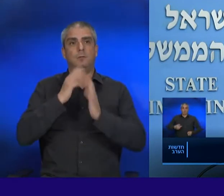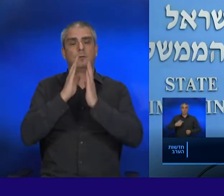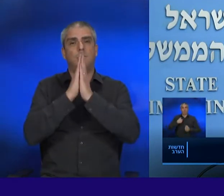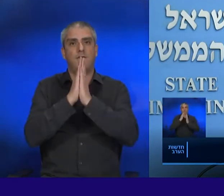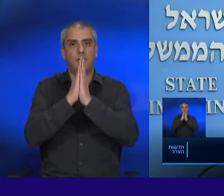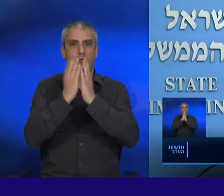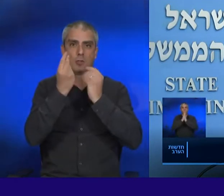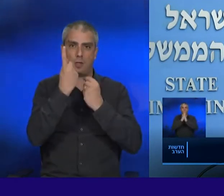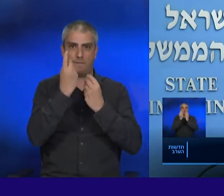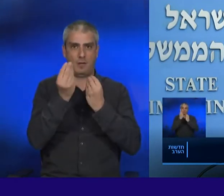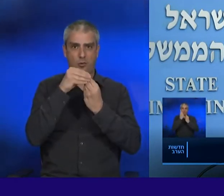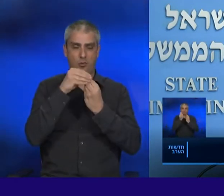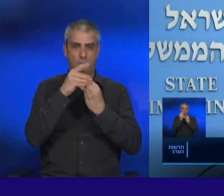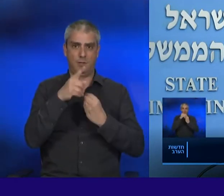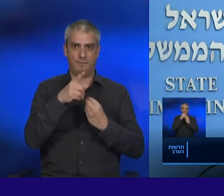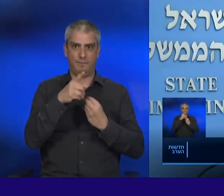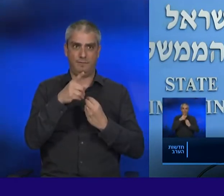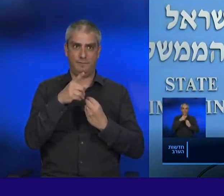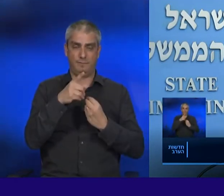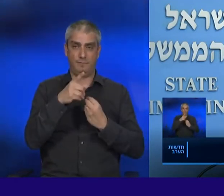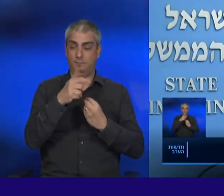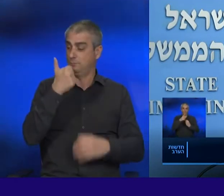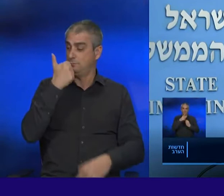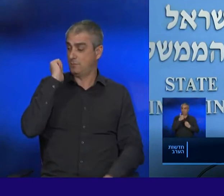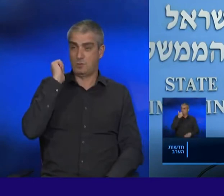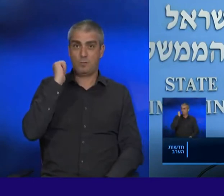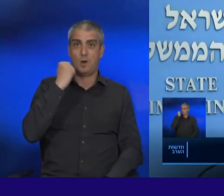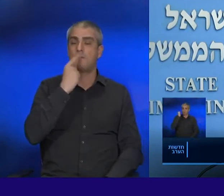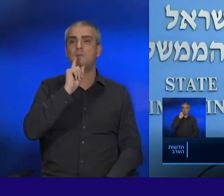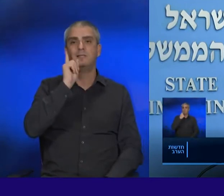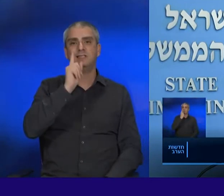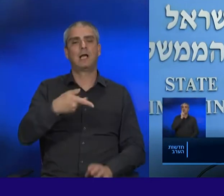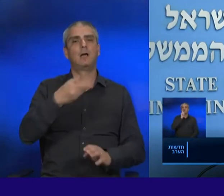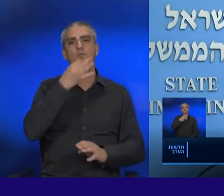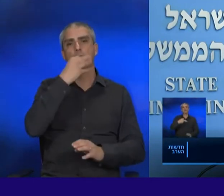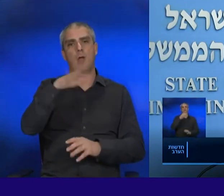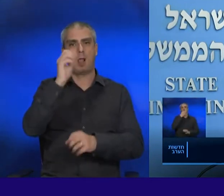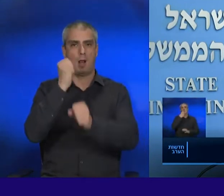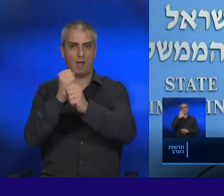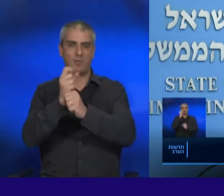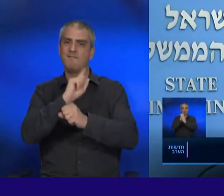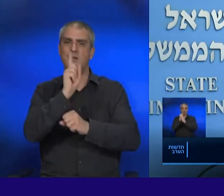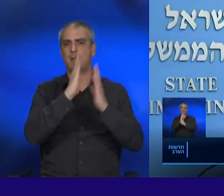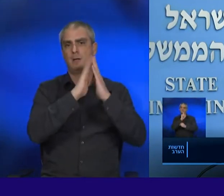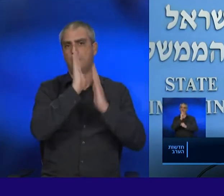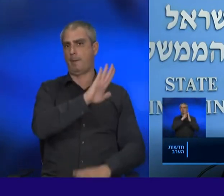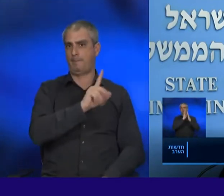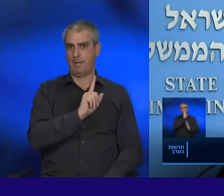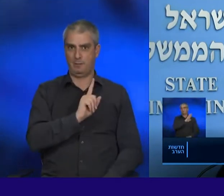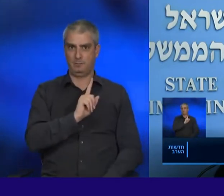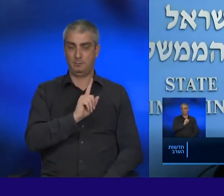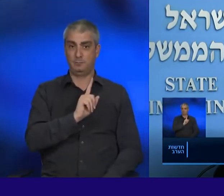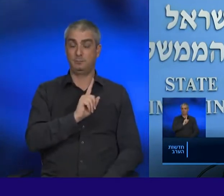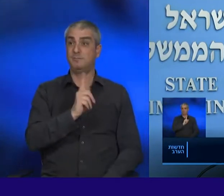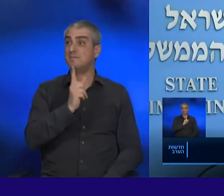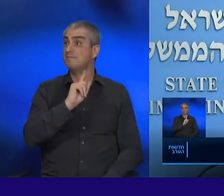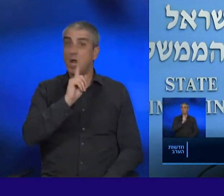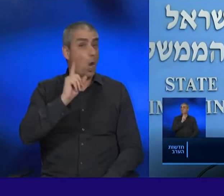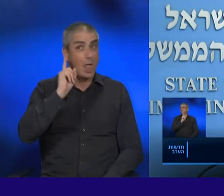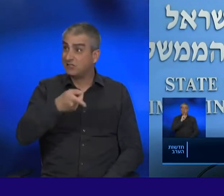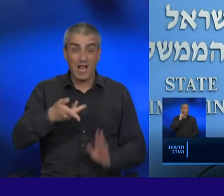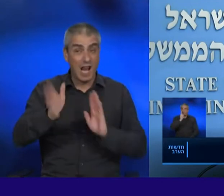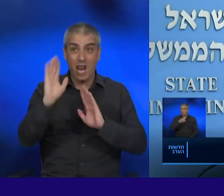מכם דבר נוסף. אתמול הגדרנו מי צריך לצאת לעבודה ומי לא. מי שלא